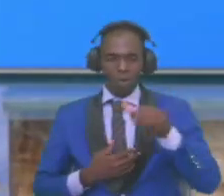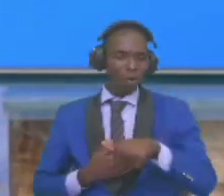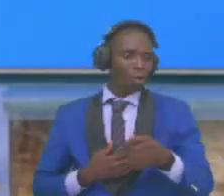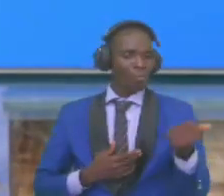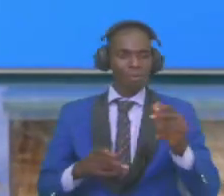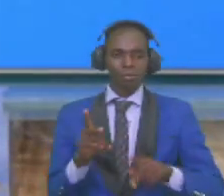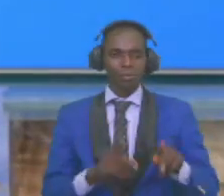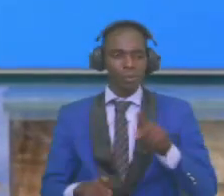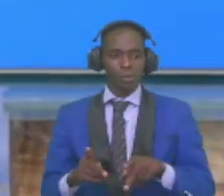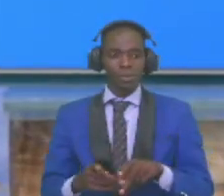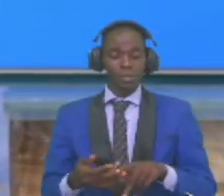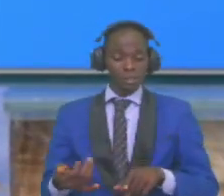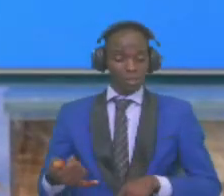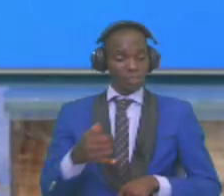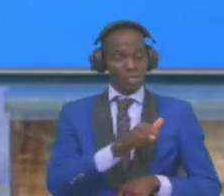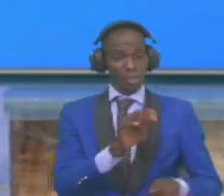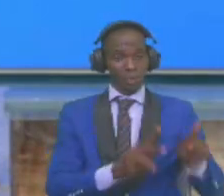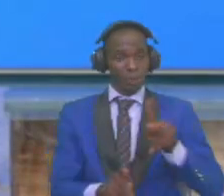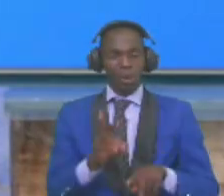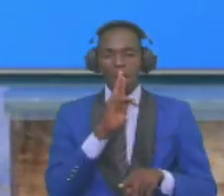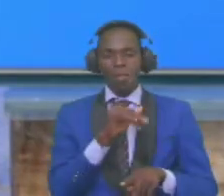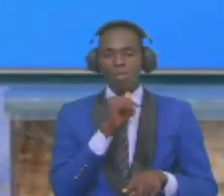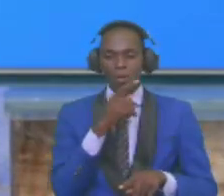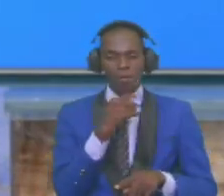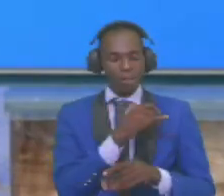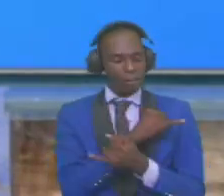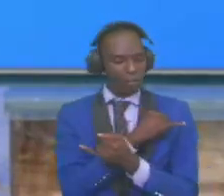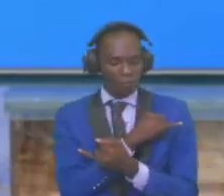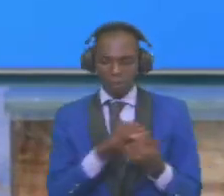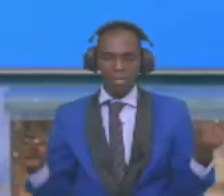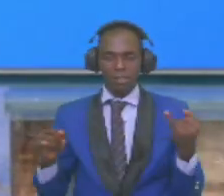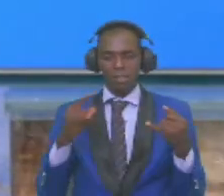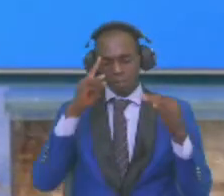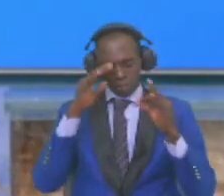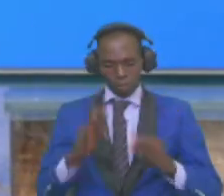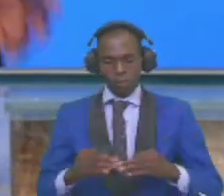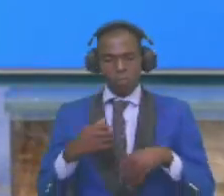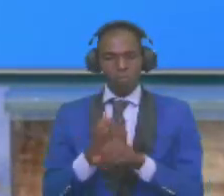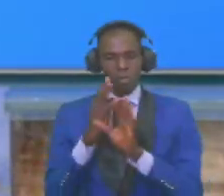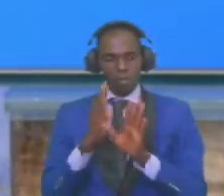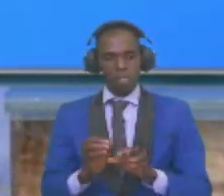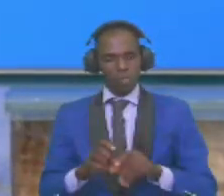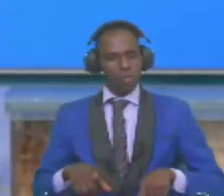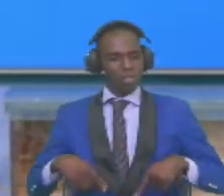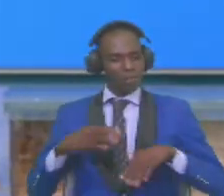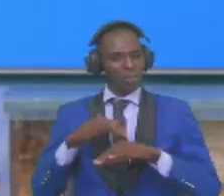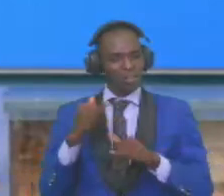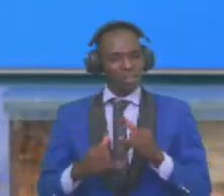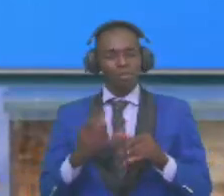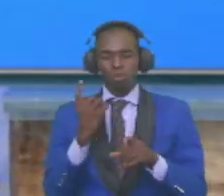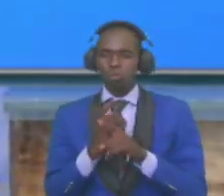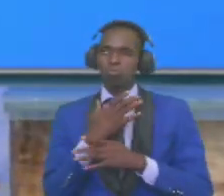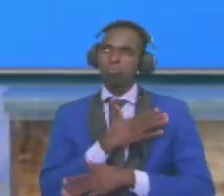plein à dieu et laisser les autres alors et ne sont pas ceux qui ont le dernier mot sur votre avis